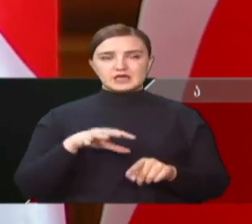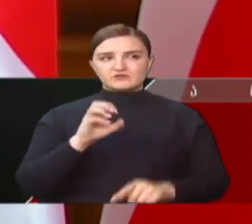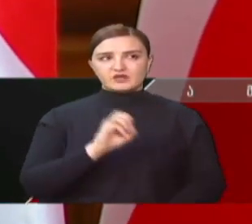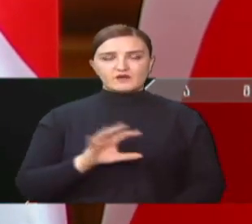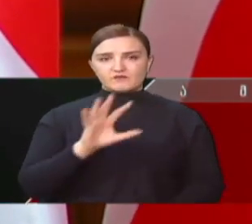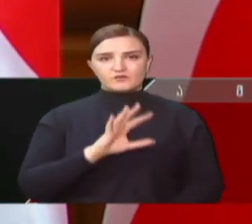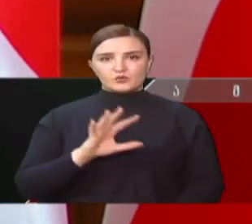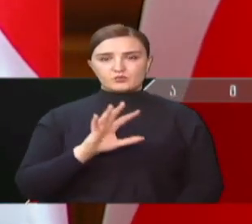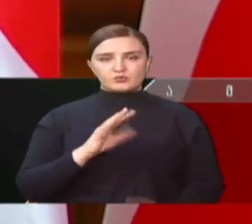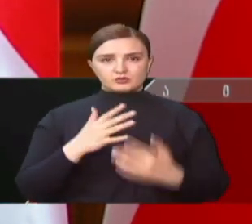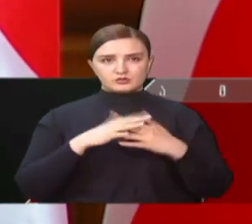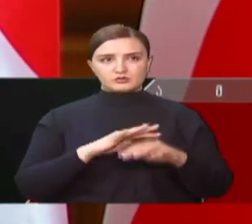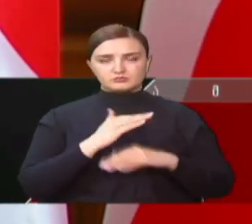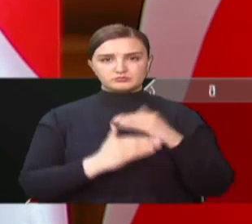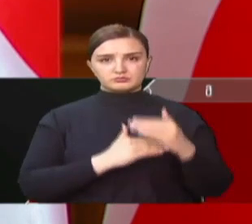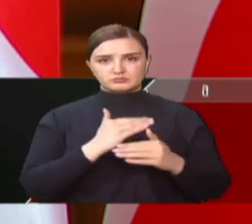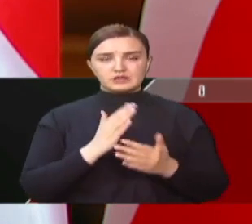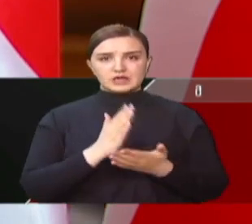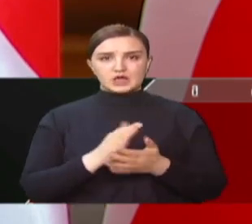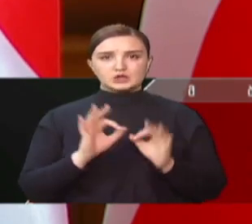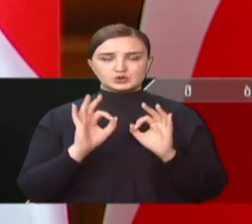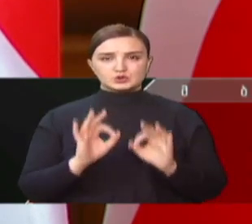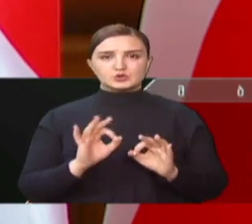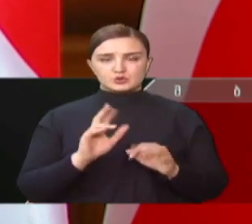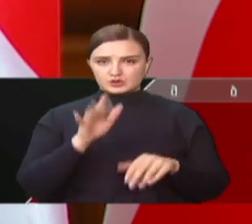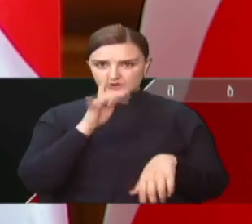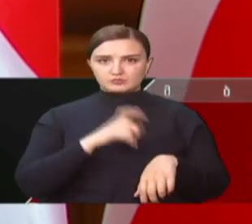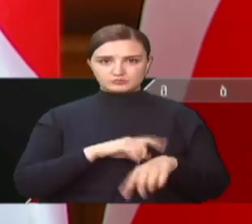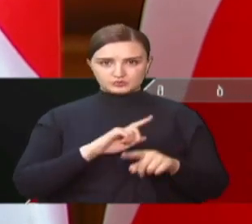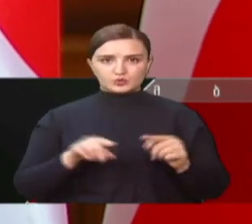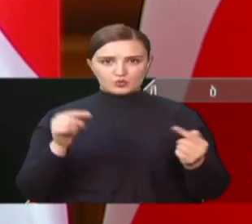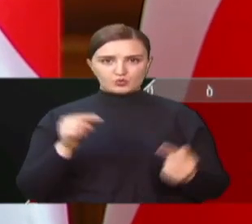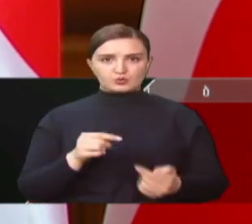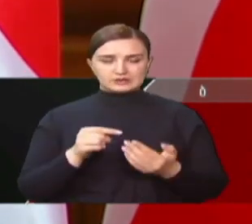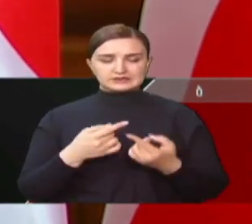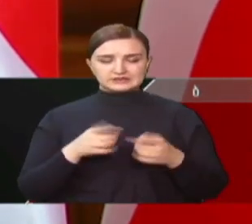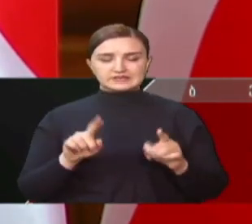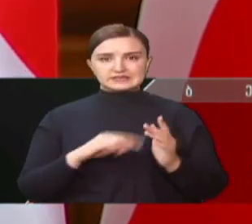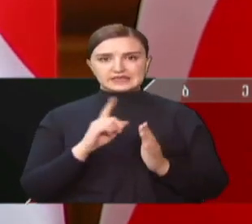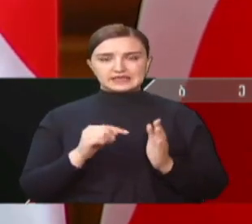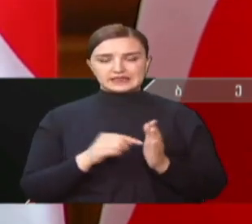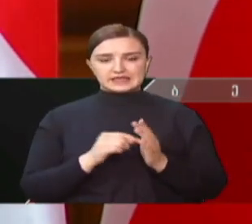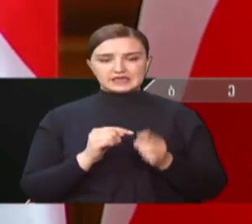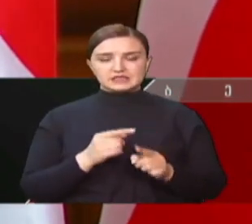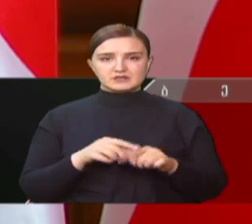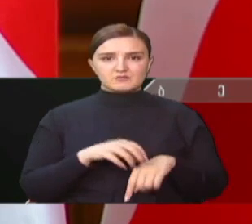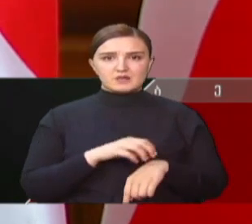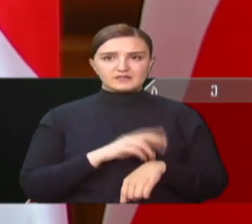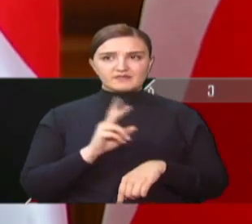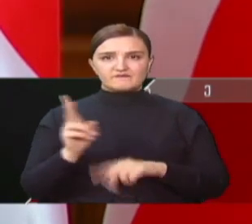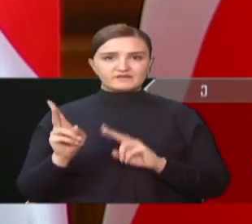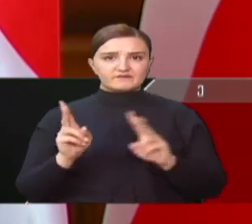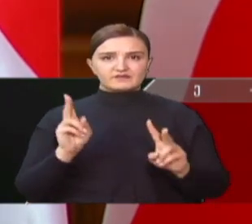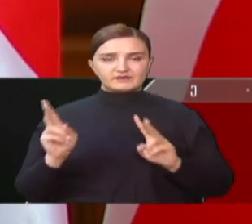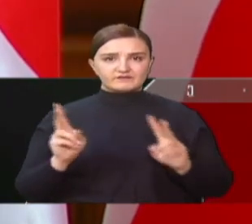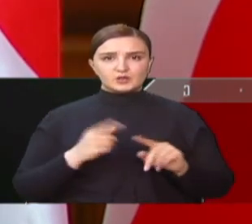vista, pepe, pisa, aristori, aristrouli, spasa că tria, este cealaltă, ultima partie, m-am dat gamuat, s-a dus, tu